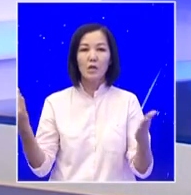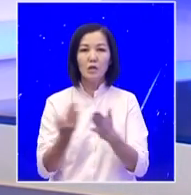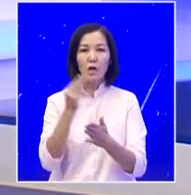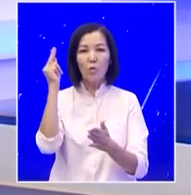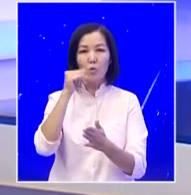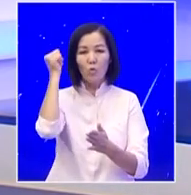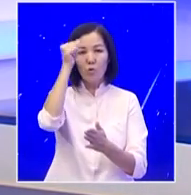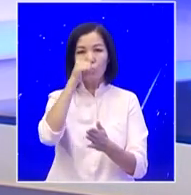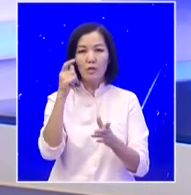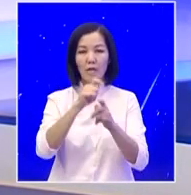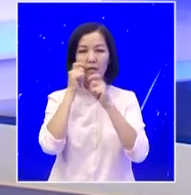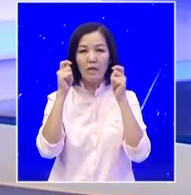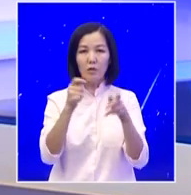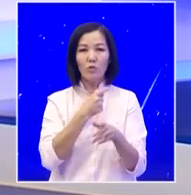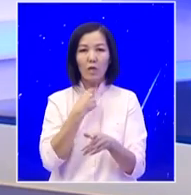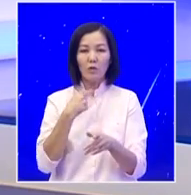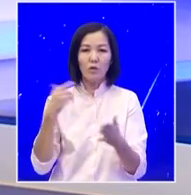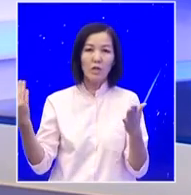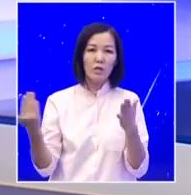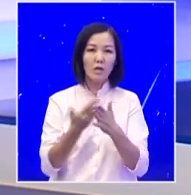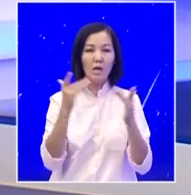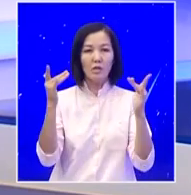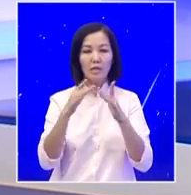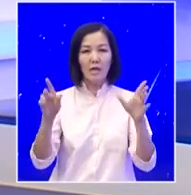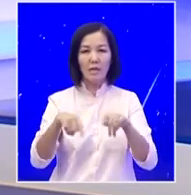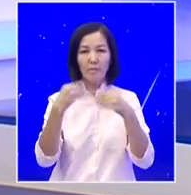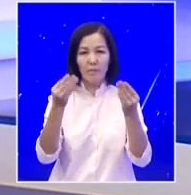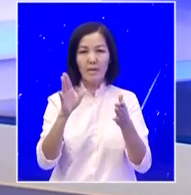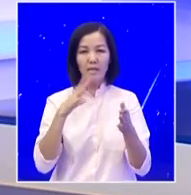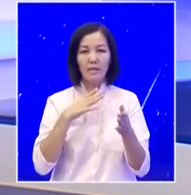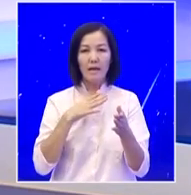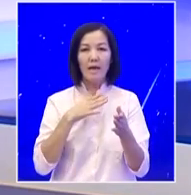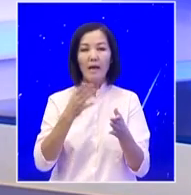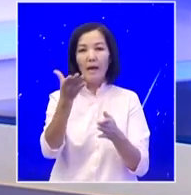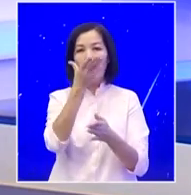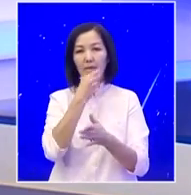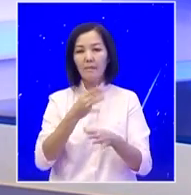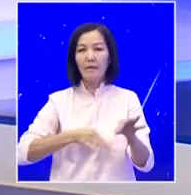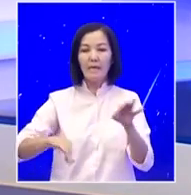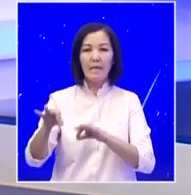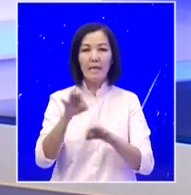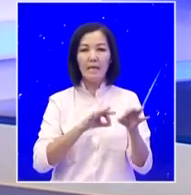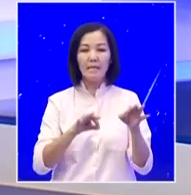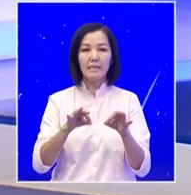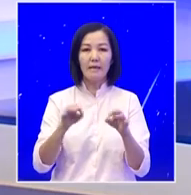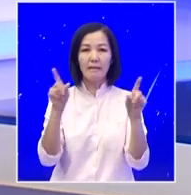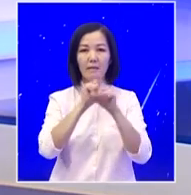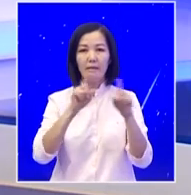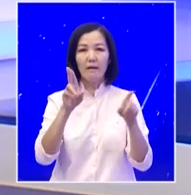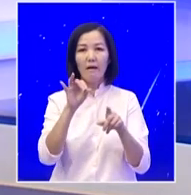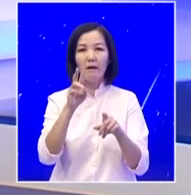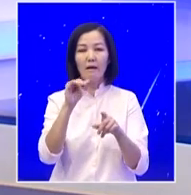Жаңа оқу жылына тарту, Талдықорғанда су жаңа жатақхана пайдалануға берілді. Сәнімен сәулеті келіскен нысан Қаратал шағын